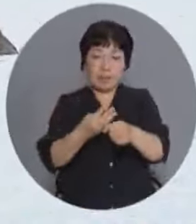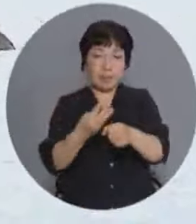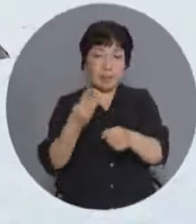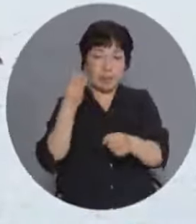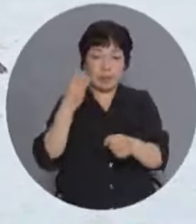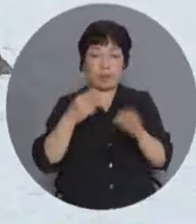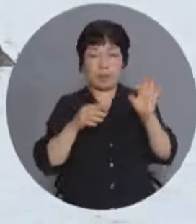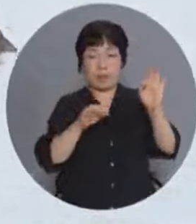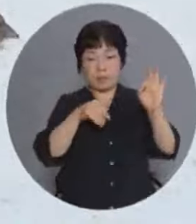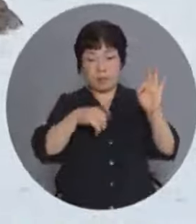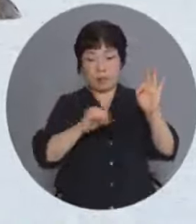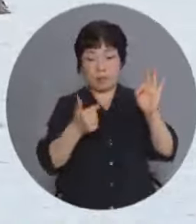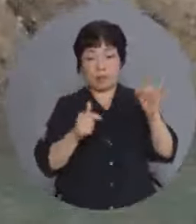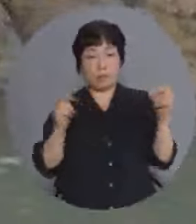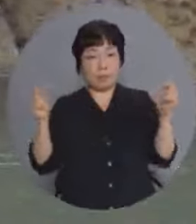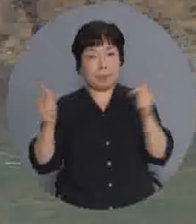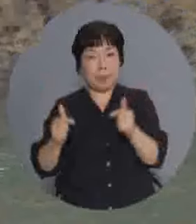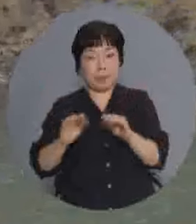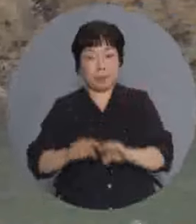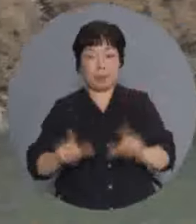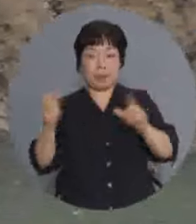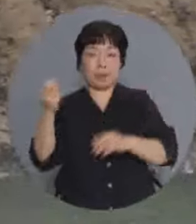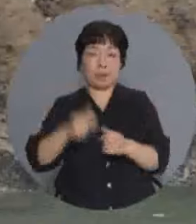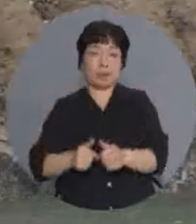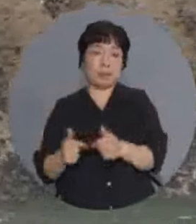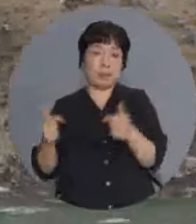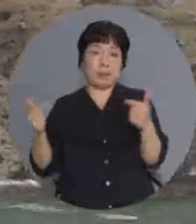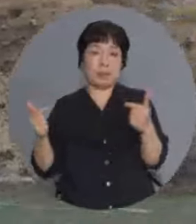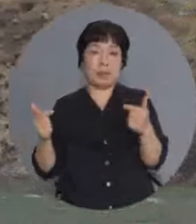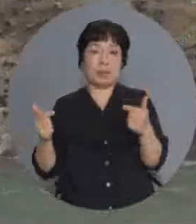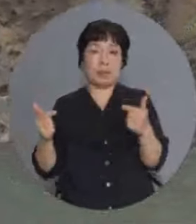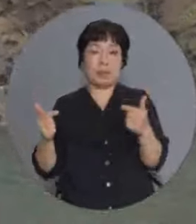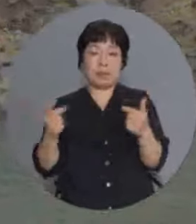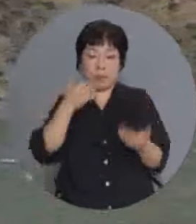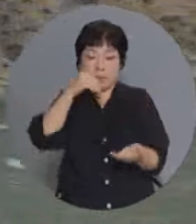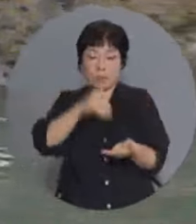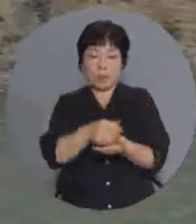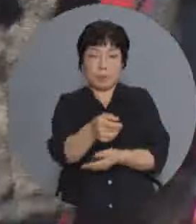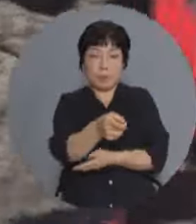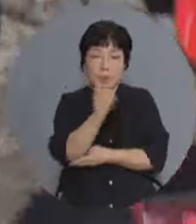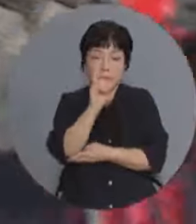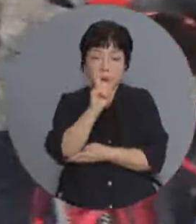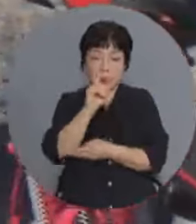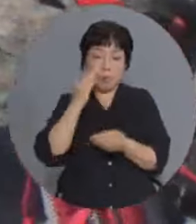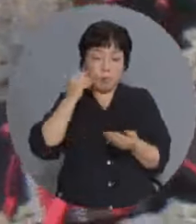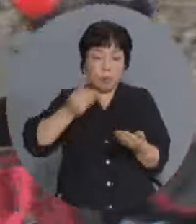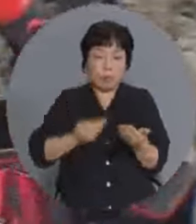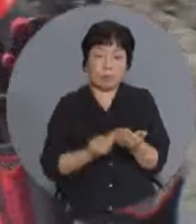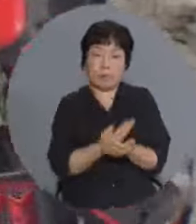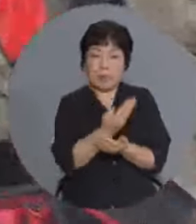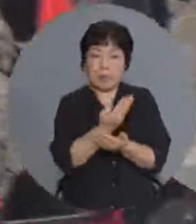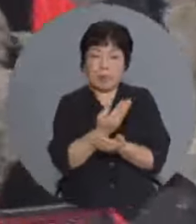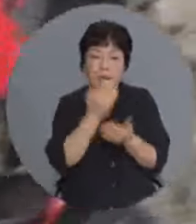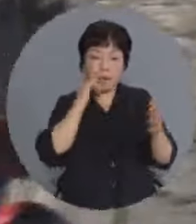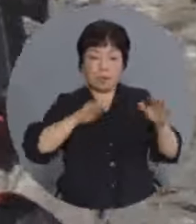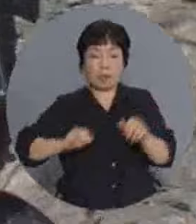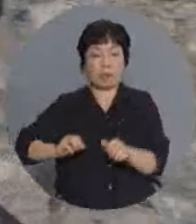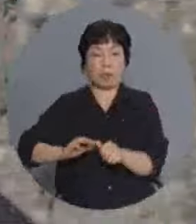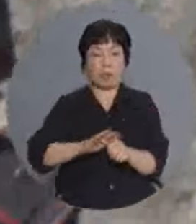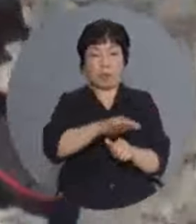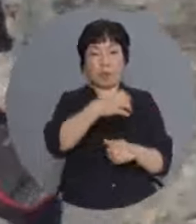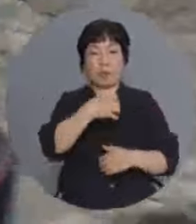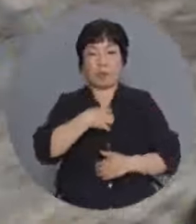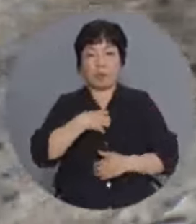전 10건에서 줄어들다 올해 다시 증가했습니다. 갯바위 낚시는 넘어지기도 쉽고 파도에 휩쓸릴 수